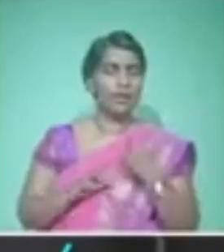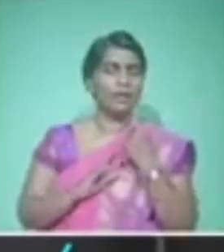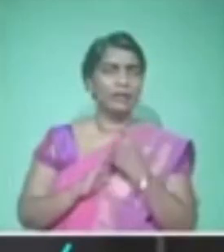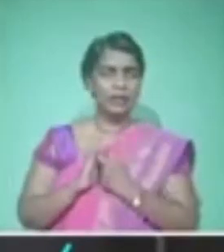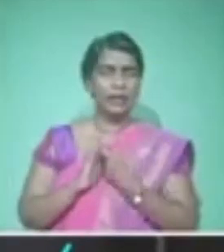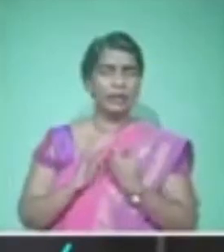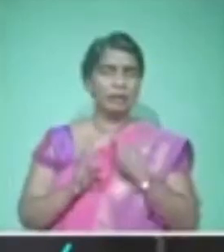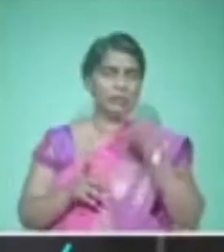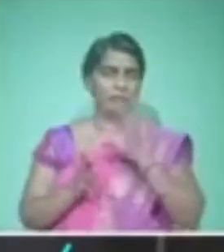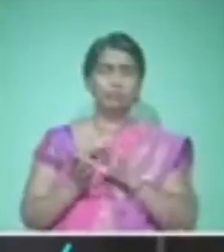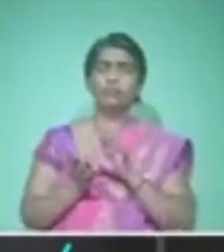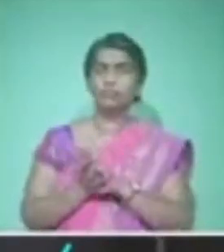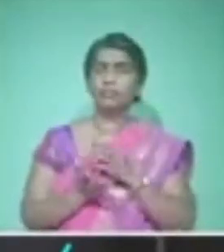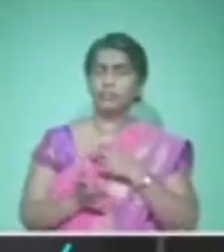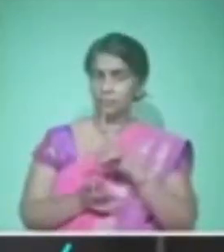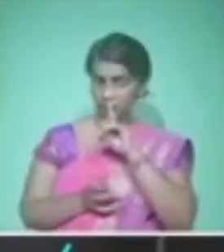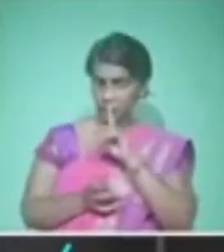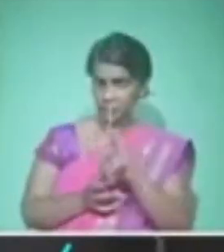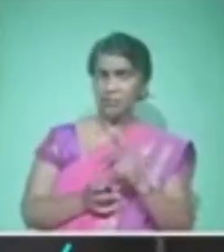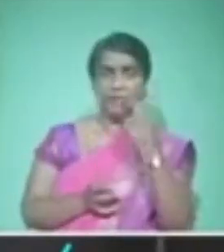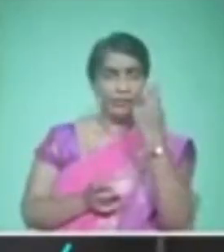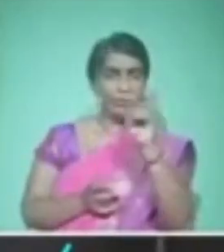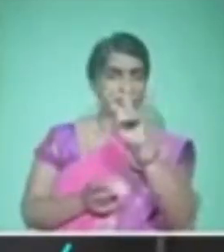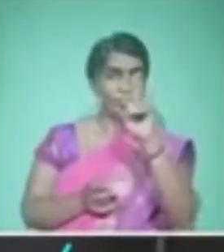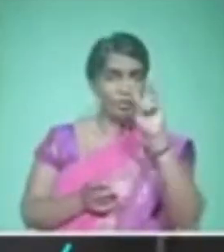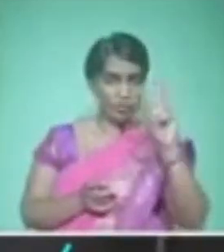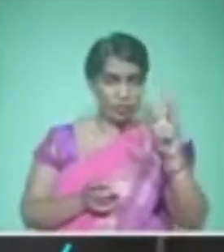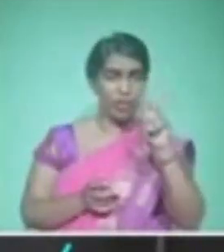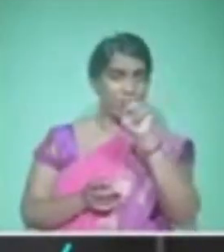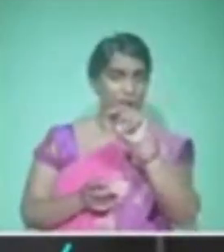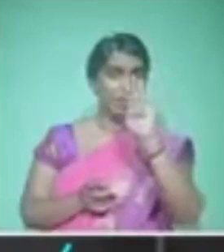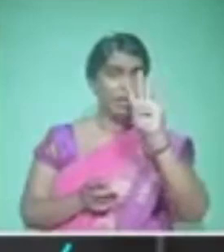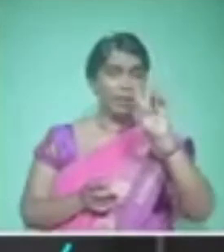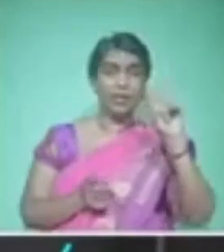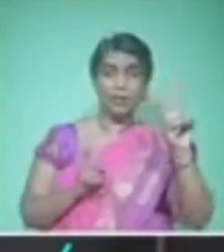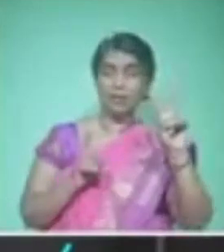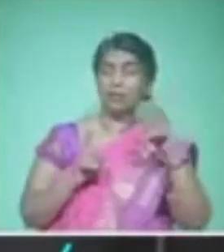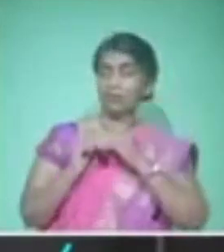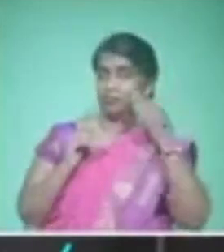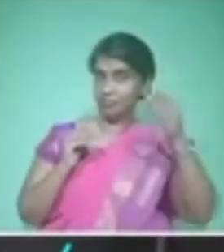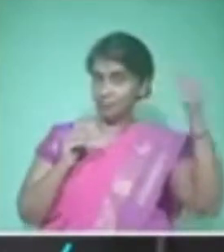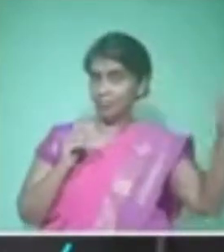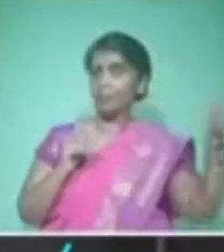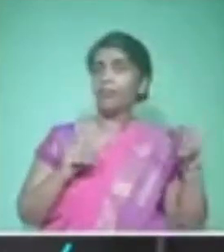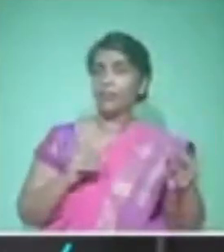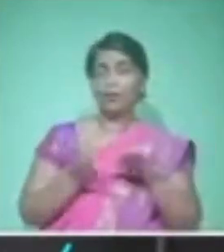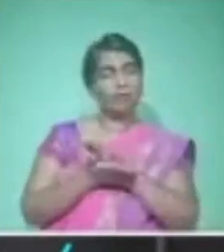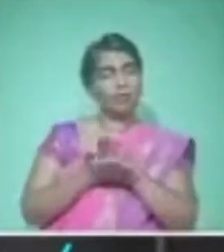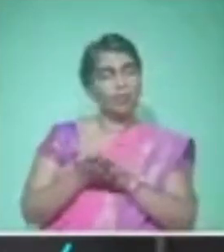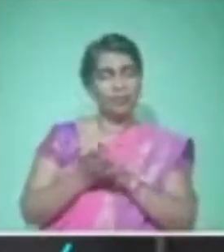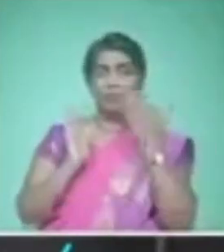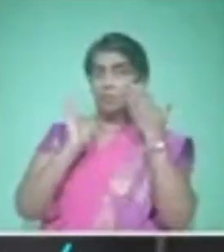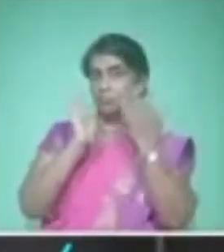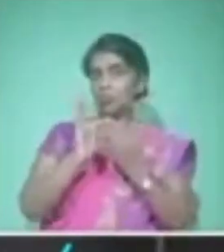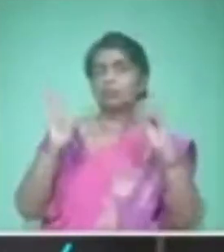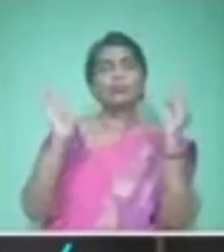අප්‍රූවල් එකක් දීලා තියෙන්නේ දැන් මම ඉල්ලනවා 20යි 23යි 20යි 42 එකට එනකොට ඒක පැහැදිලිව සඳහන්